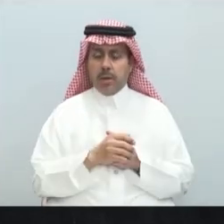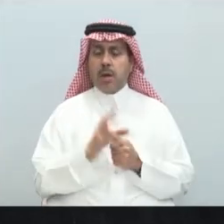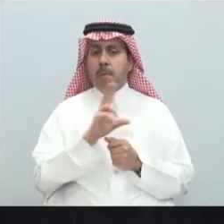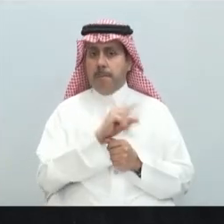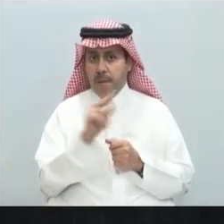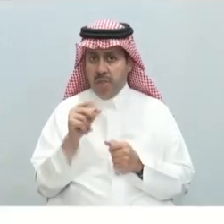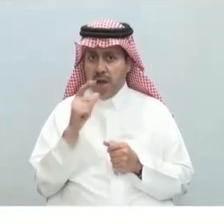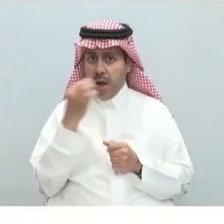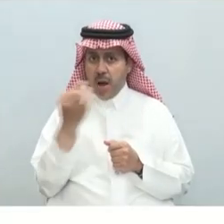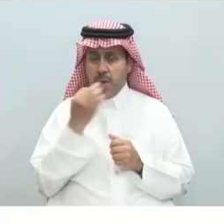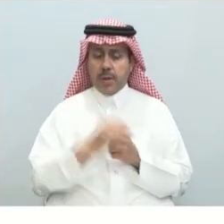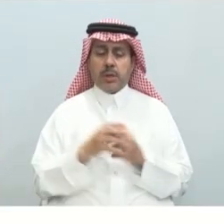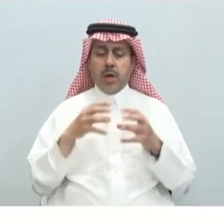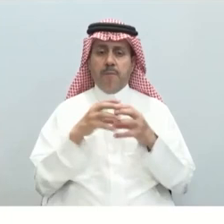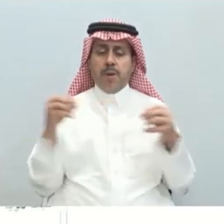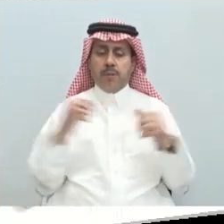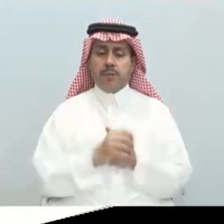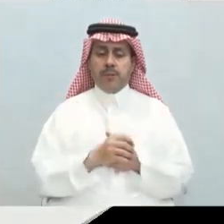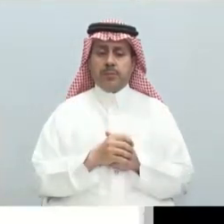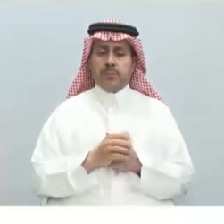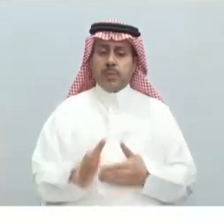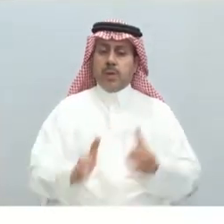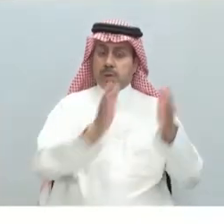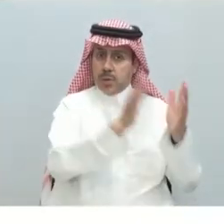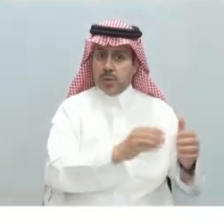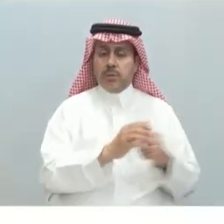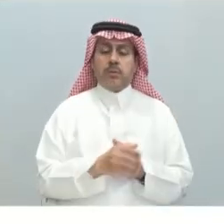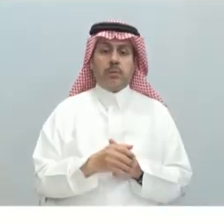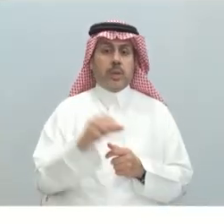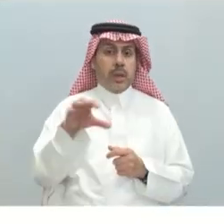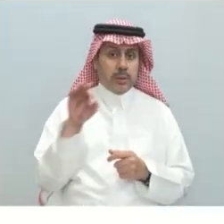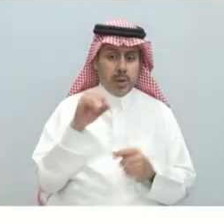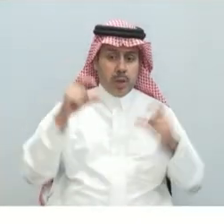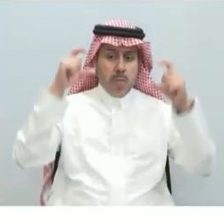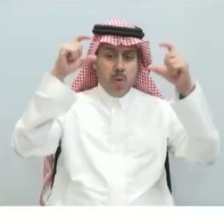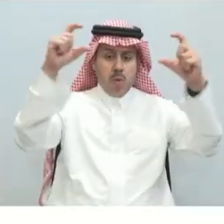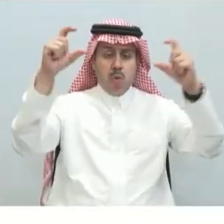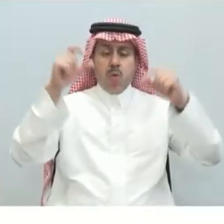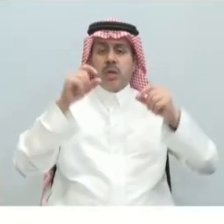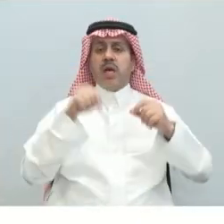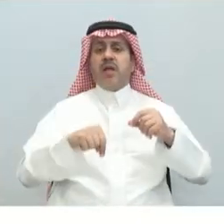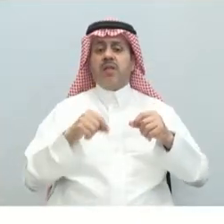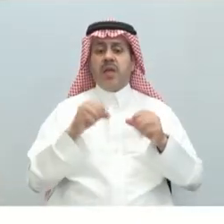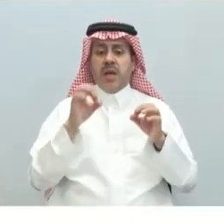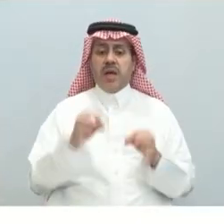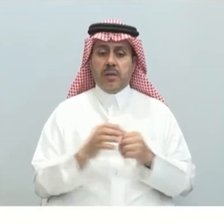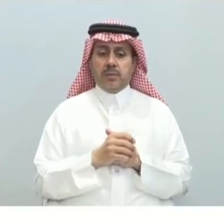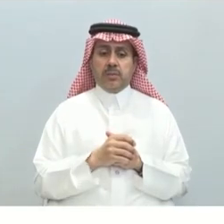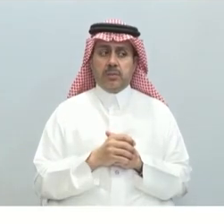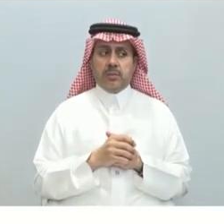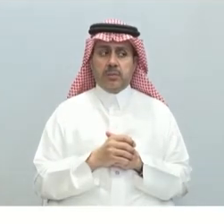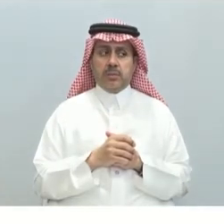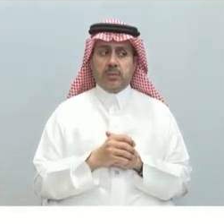معاني الكلمات بعد هذا ايها الطلاب والطالبات انتقلوا معي للوقوف على موضوع هذه السوره نتامل